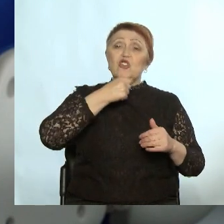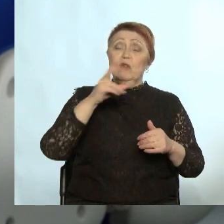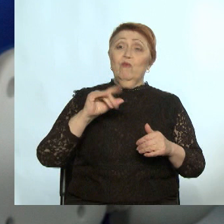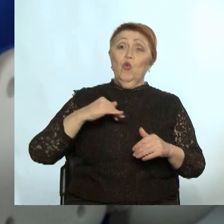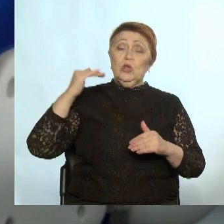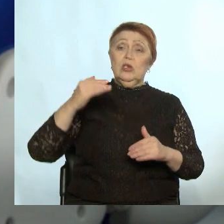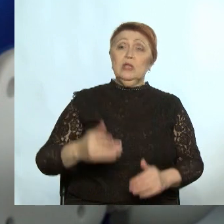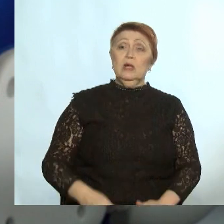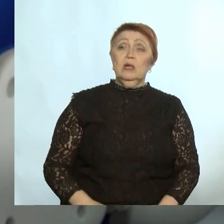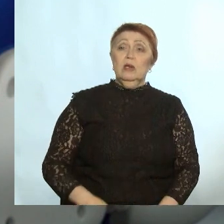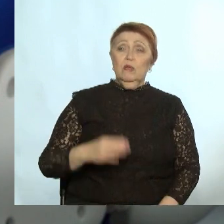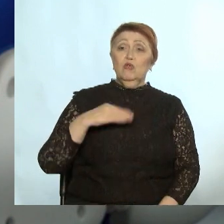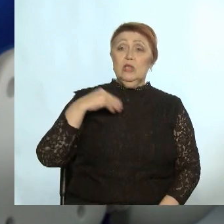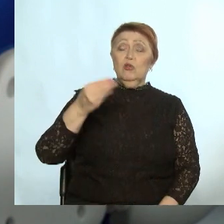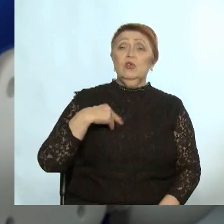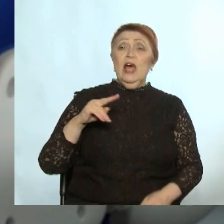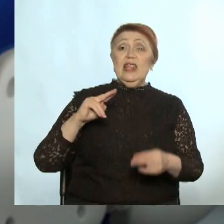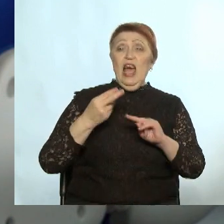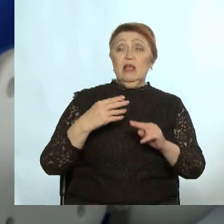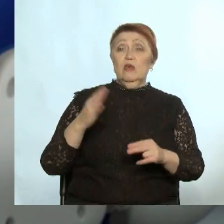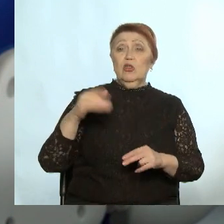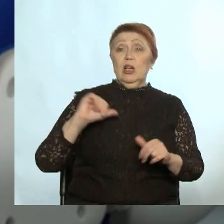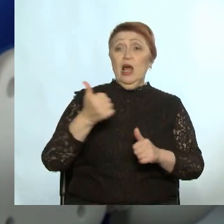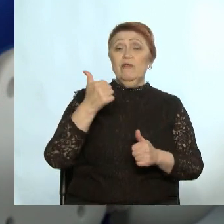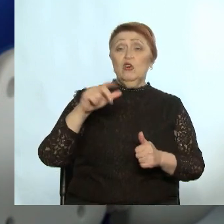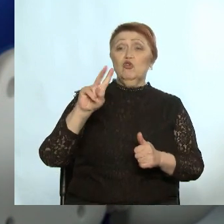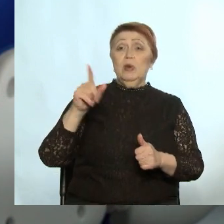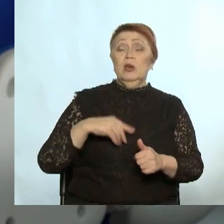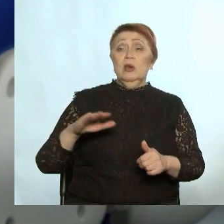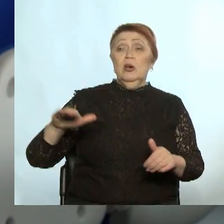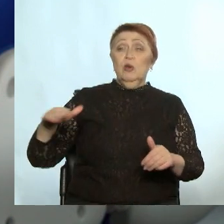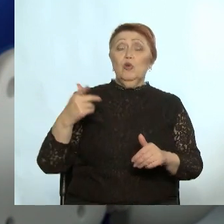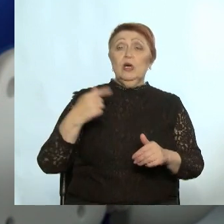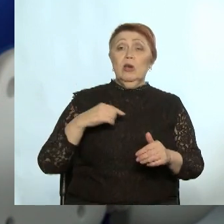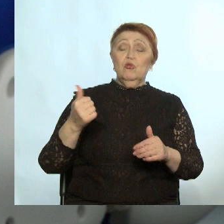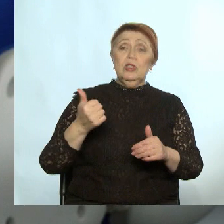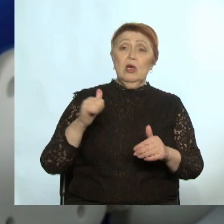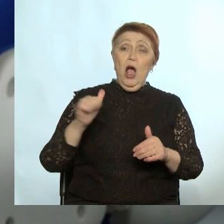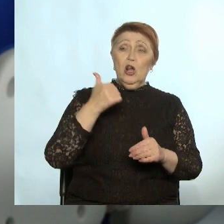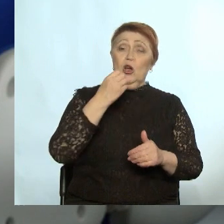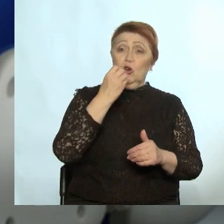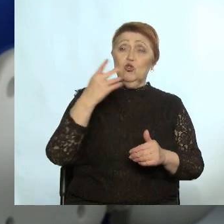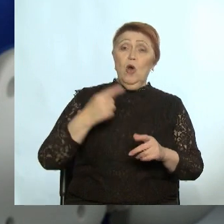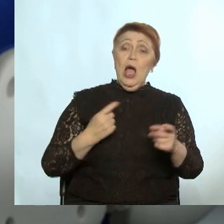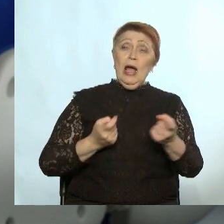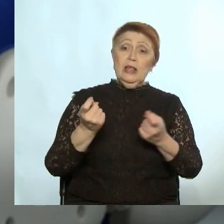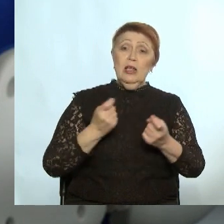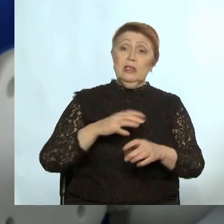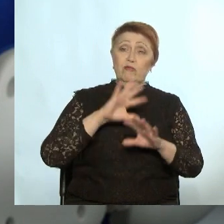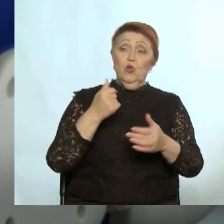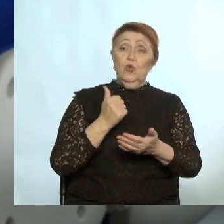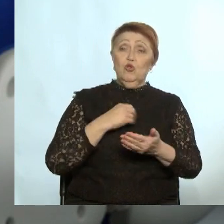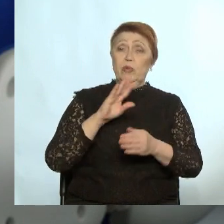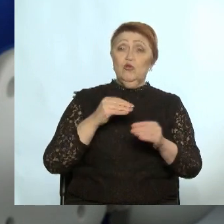там уже тактику дадут. Главное, чтобы ребенок хорошо катался, хорошо владел шайбочкой, клюшкой. Поэтому, конечно, на этом акцент строится,